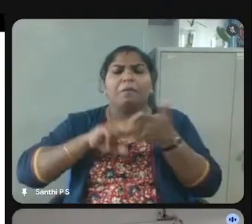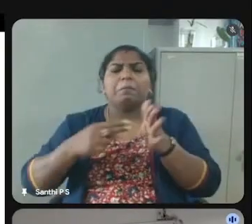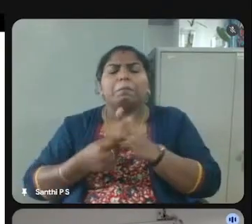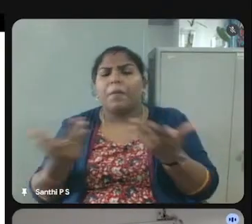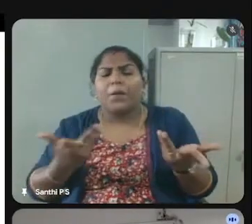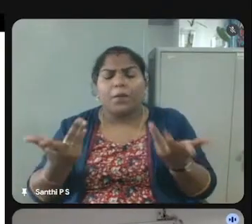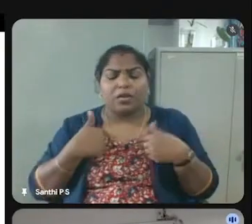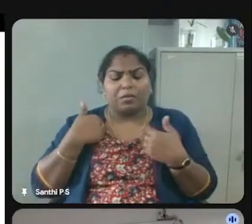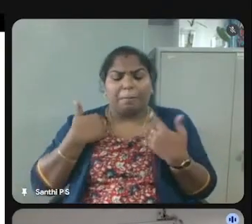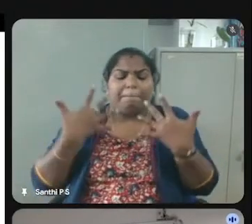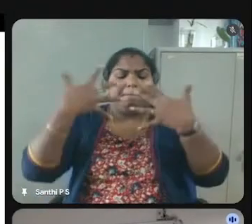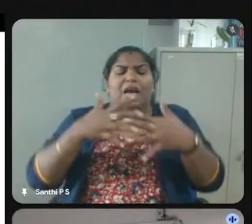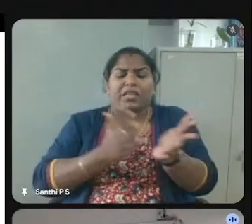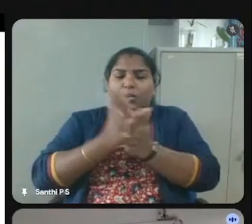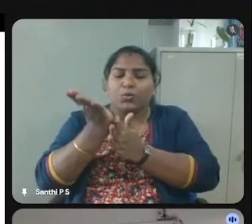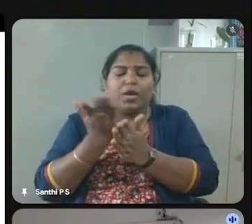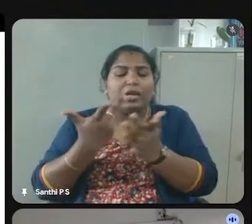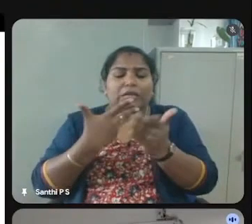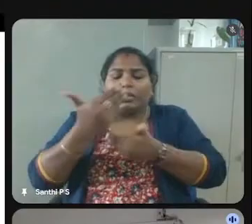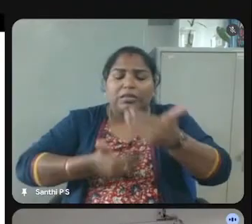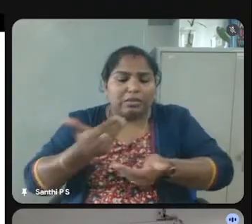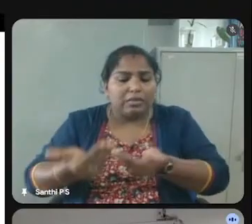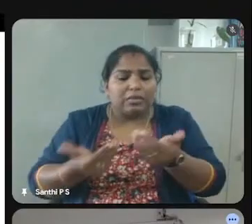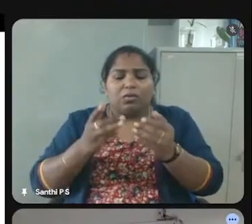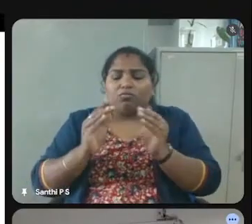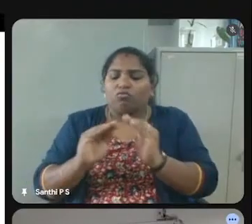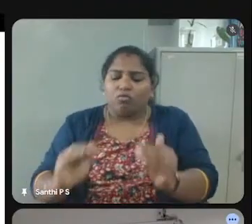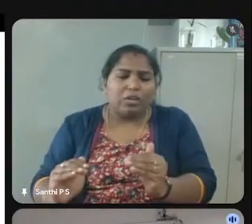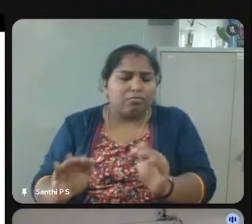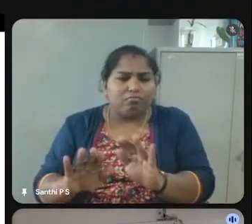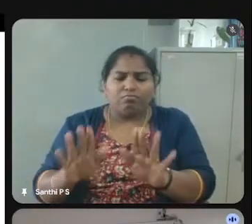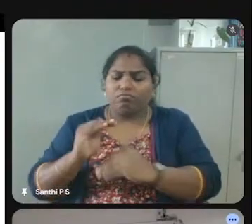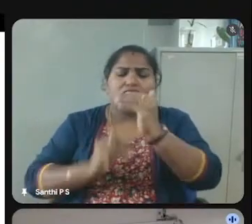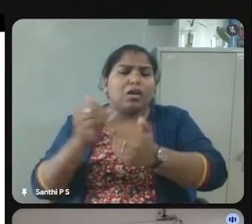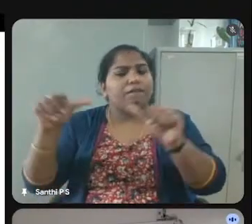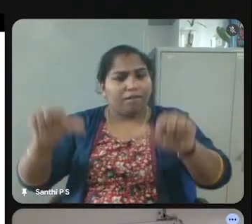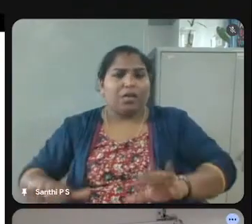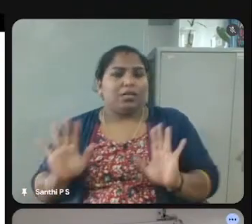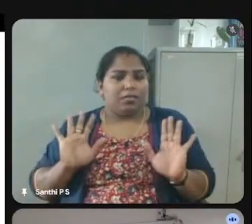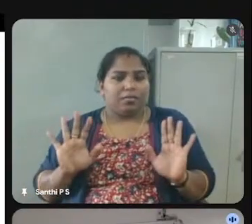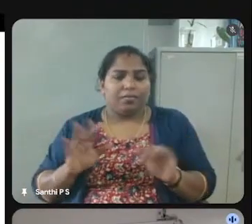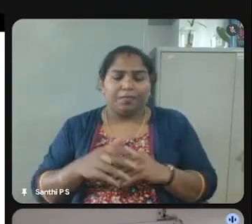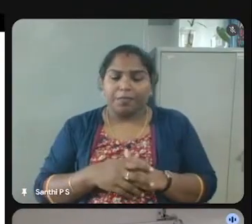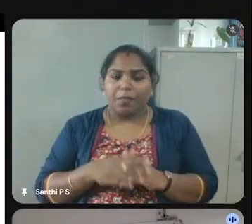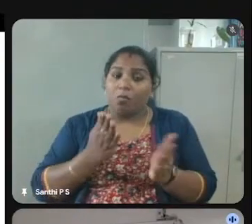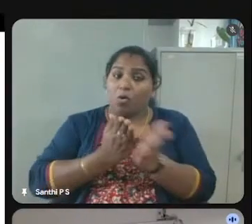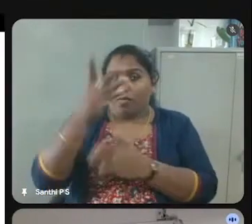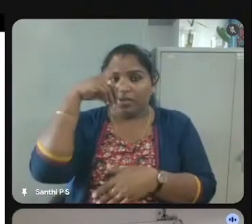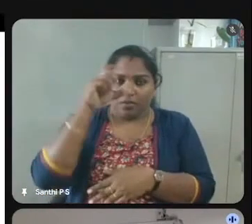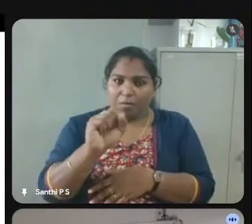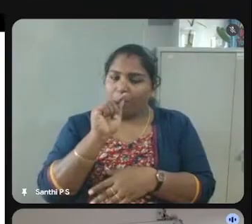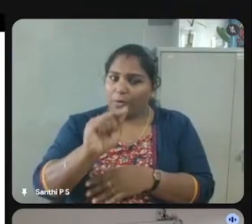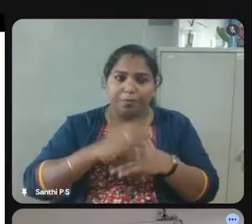അപ്രോപ്രിയേറ്റ് ആയിട്ടുള്ള ഒരു പാരന്റിങ് സ്റ്റൈല് കീപ്പ് ചെയ്യാൻ ഒരിക്കലും സാധിക്കില്ല. അപ്പോൾ അത് എപ്പോഴും ശ്രദ്ധിക്കേണ്ട ഒരു